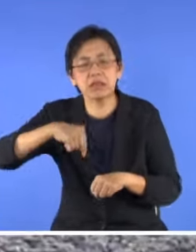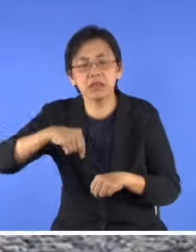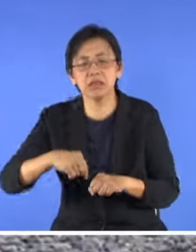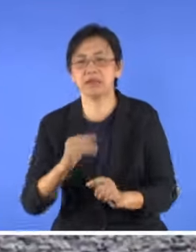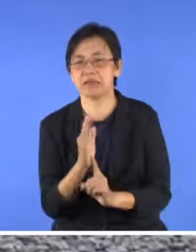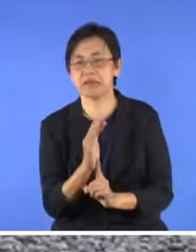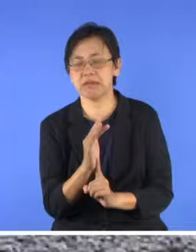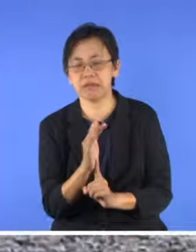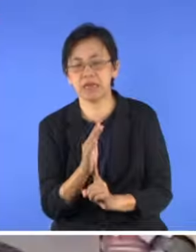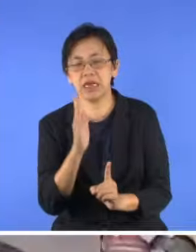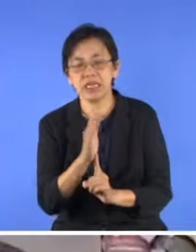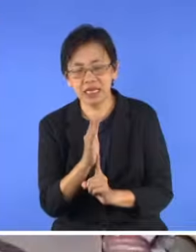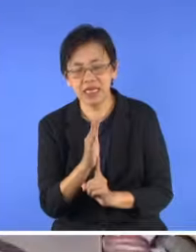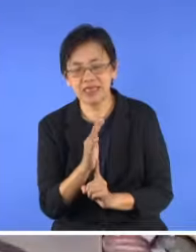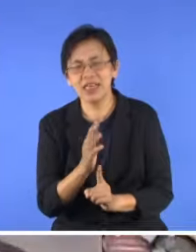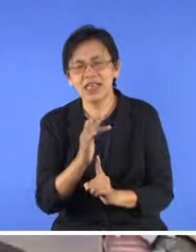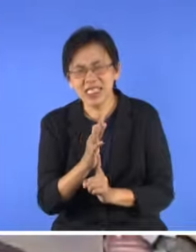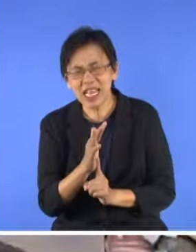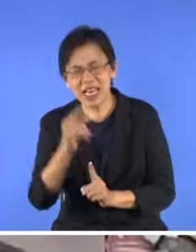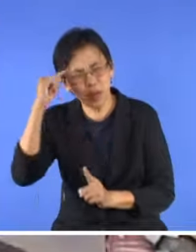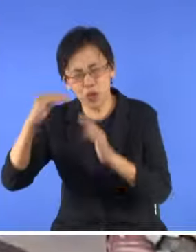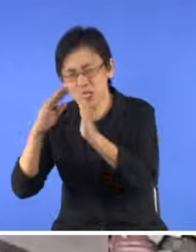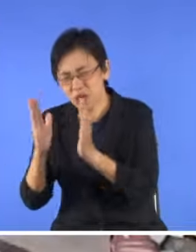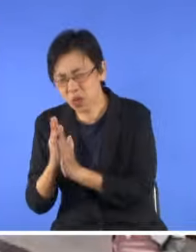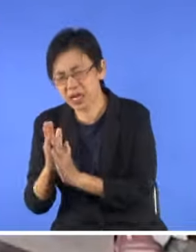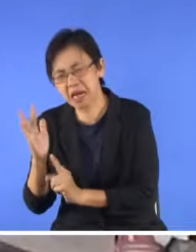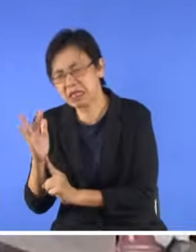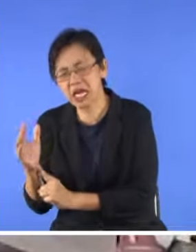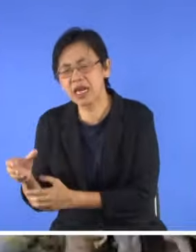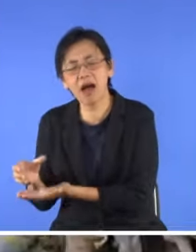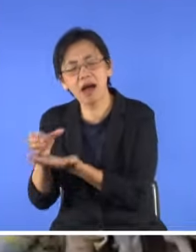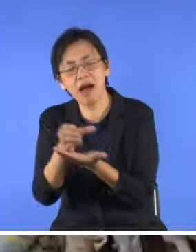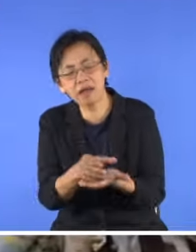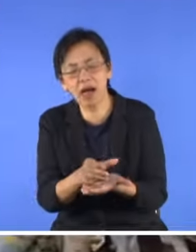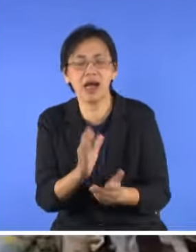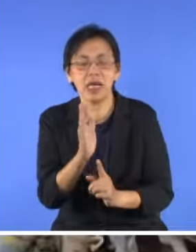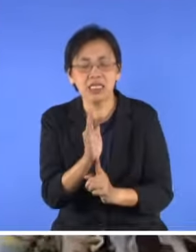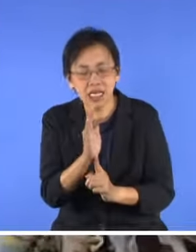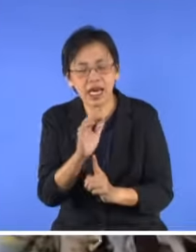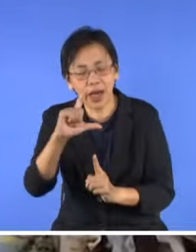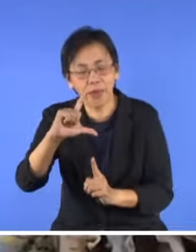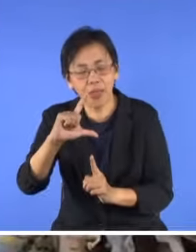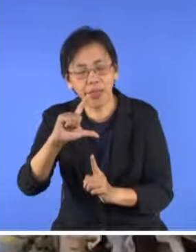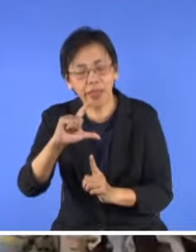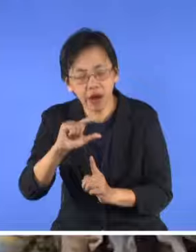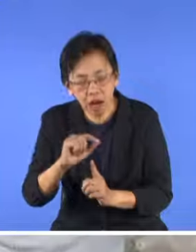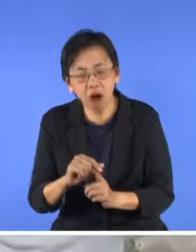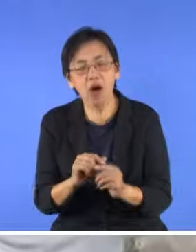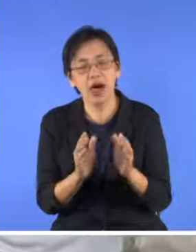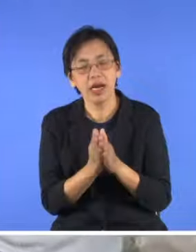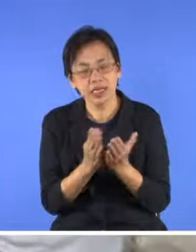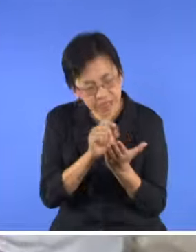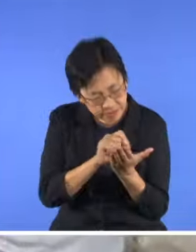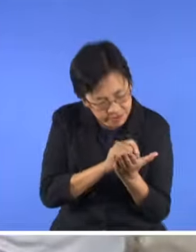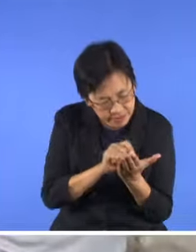ฮะเทียนพรรษาฮะไม่ทราบว่าใครให้มาก็ไม่รู้นะครับก็สราก็ก็ก็เพื่อจะต้องการให้มีความสว่างนะทำการบ้านไป